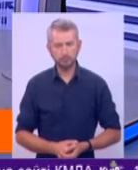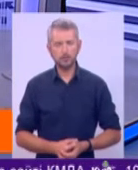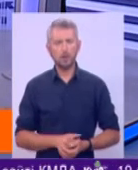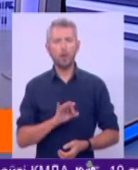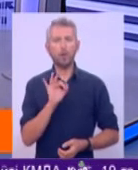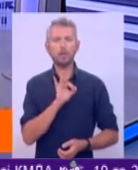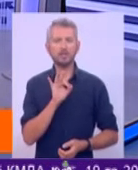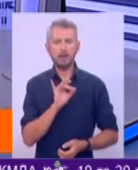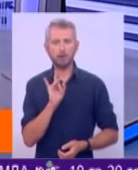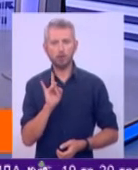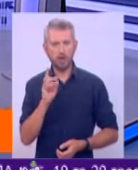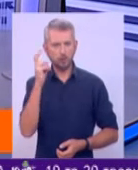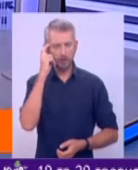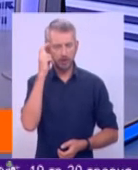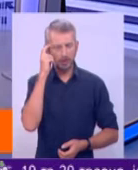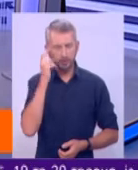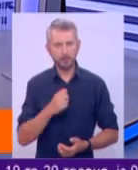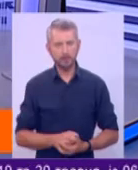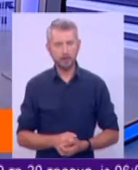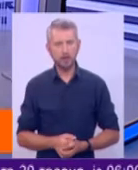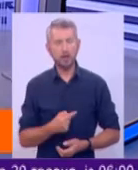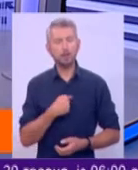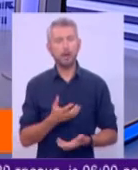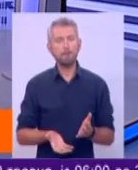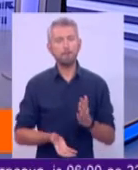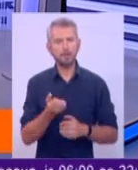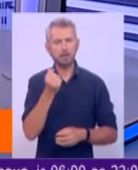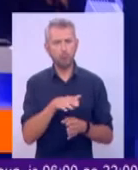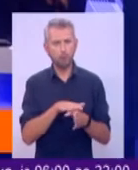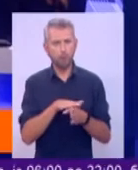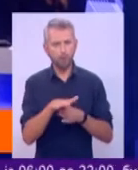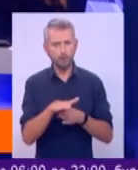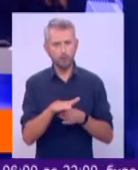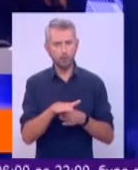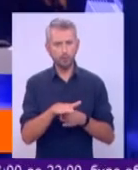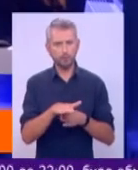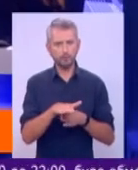Олександр Романович, Київ. Я підтримую повністю